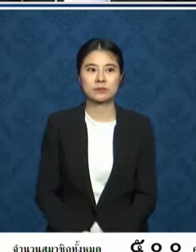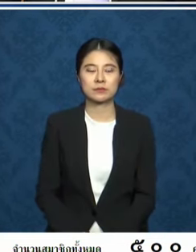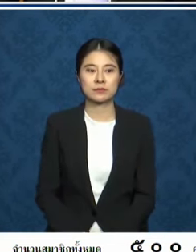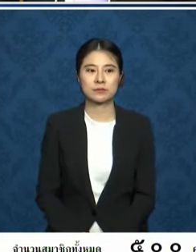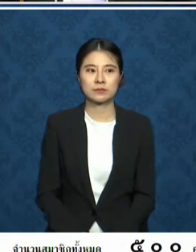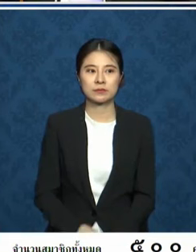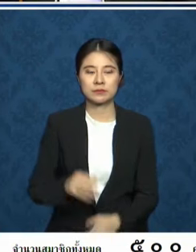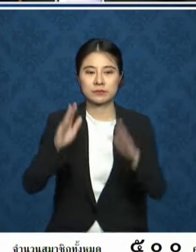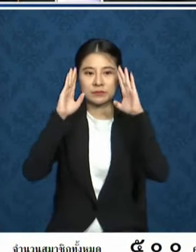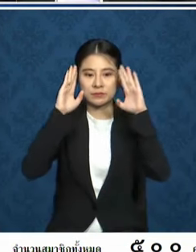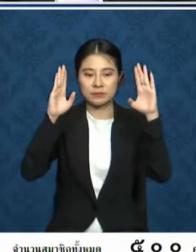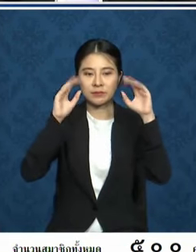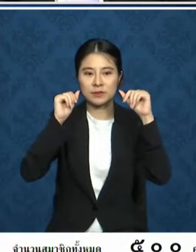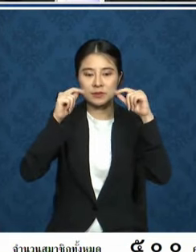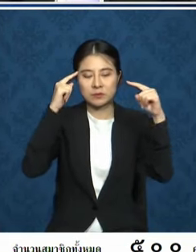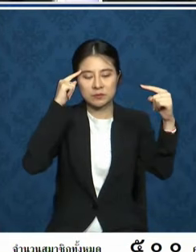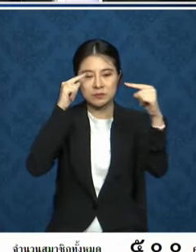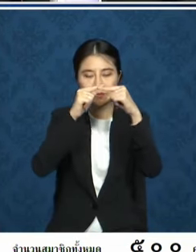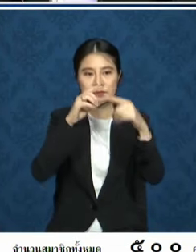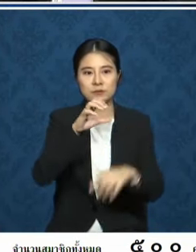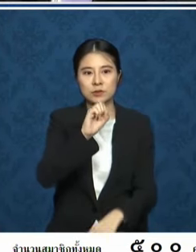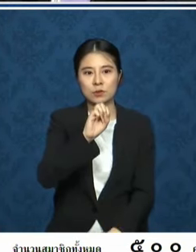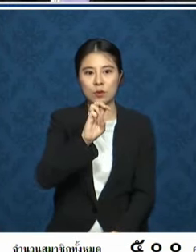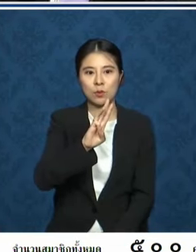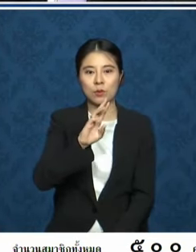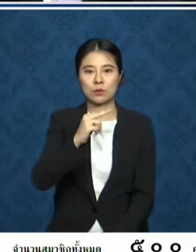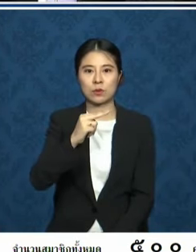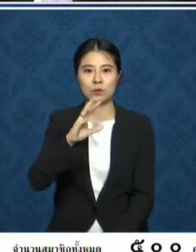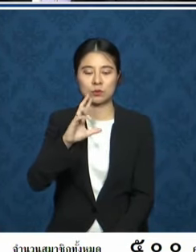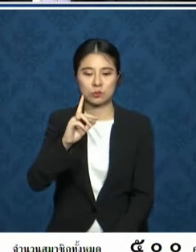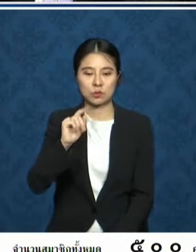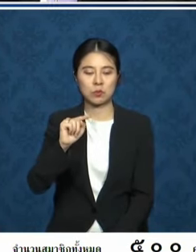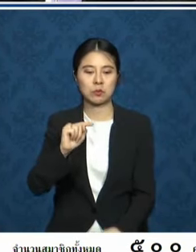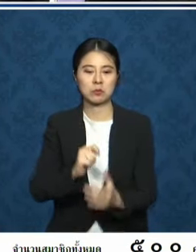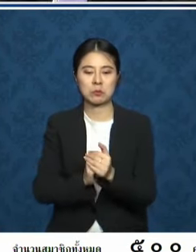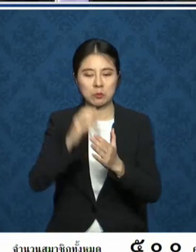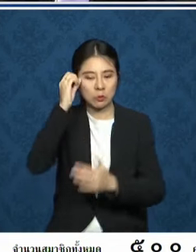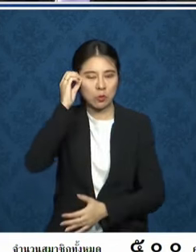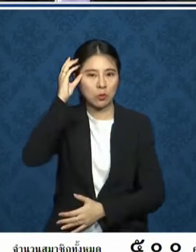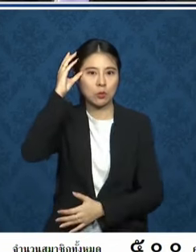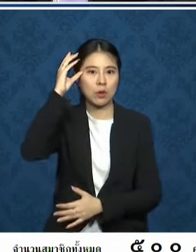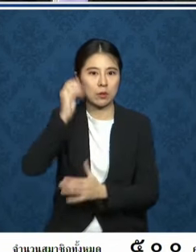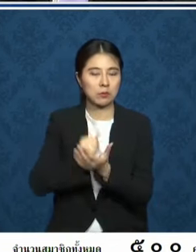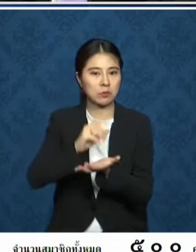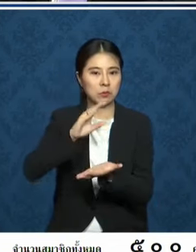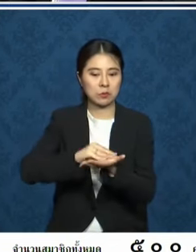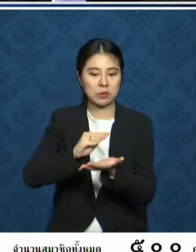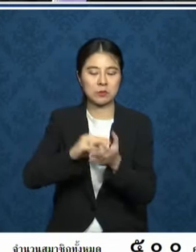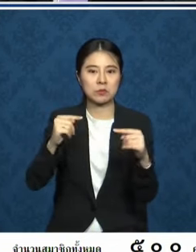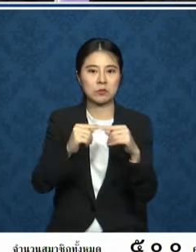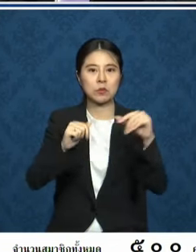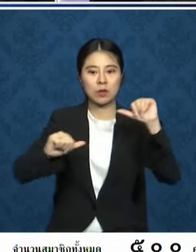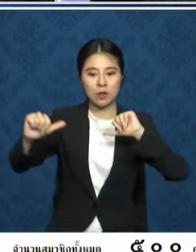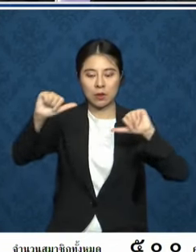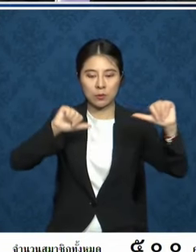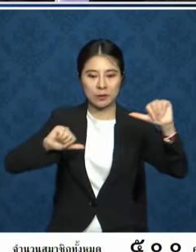สำรัวสัยทศพันธกิและคานิยมหัก สวทช. เป็นคมพลงหักของประเทศในการใช้ประโยชนของวิทยาศาตเทคโโลยีและ